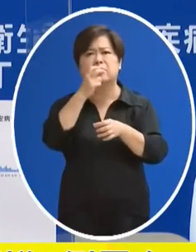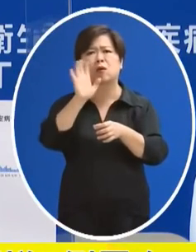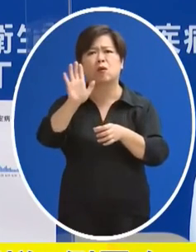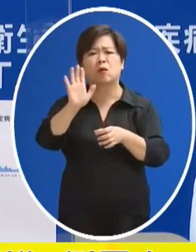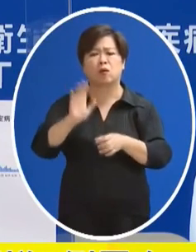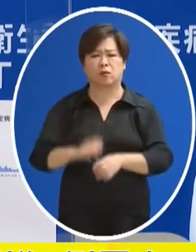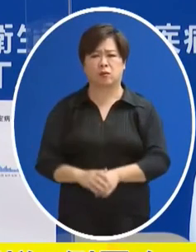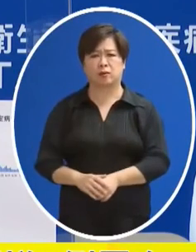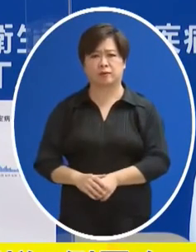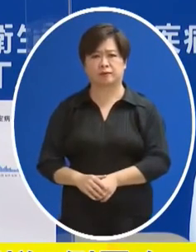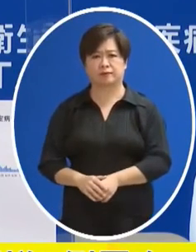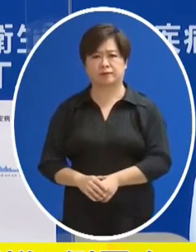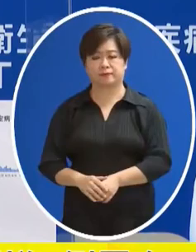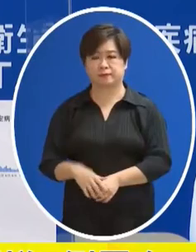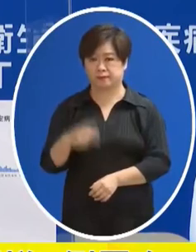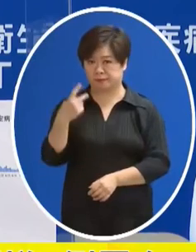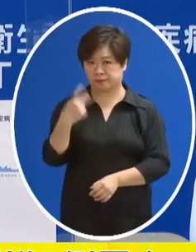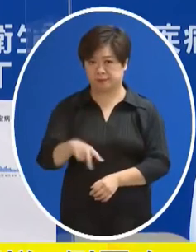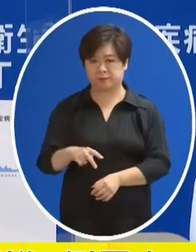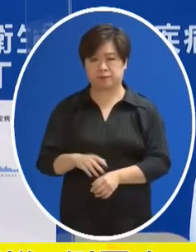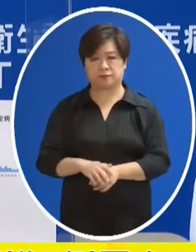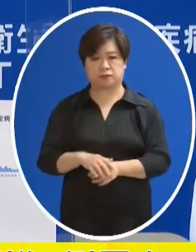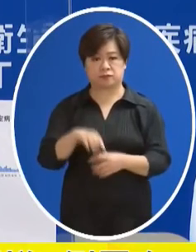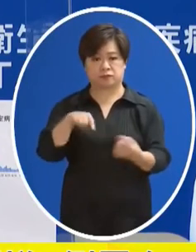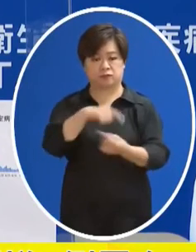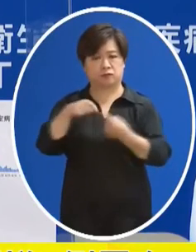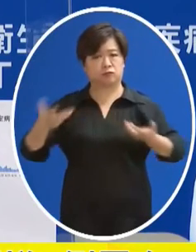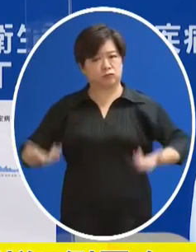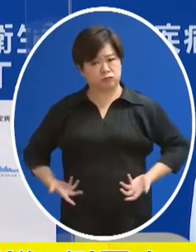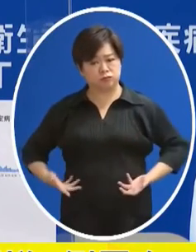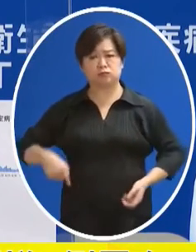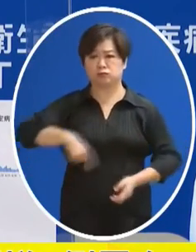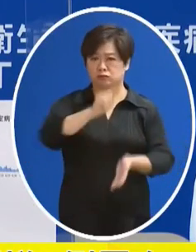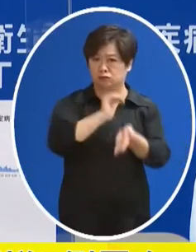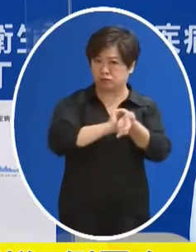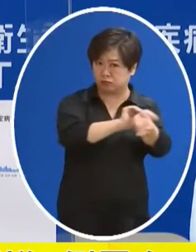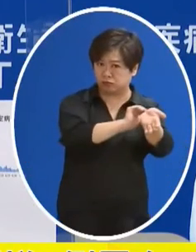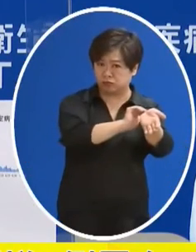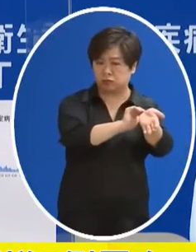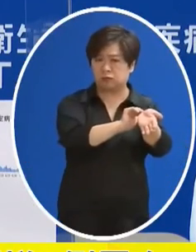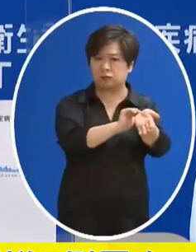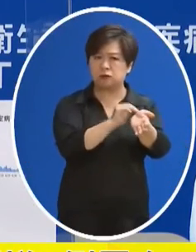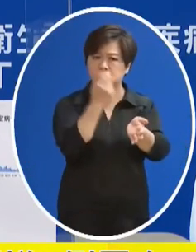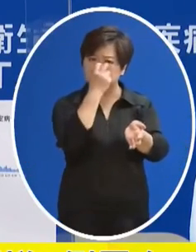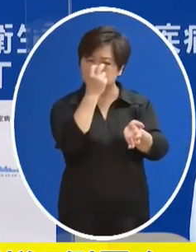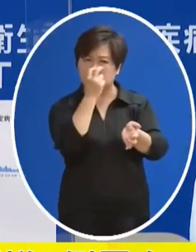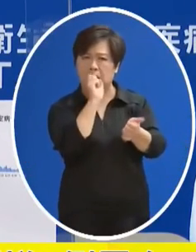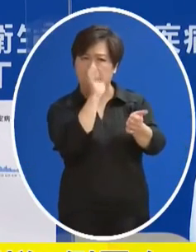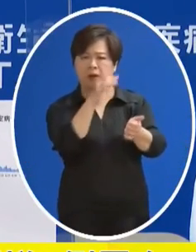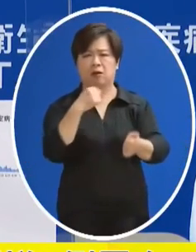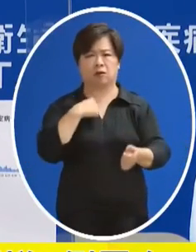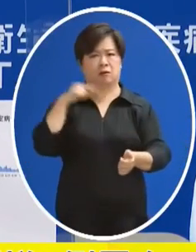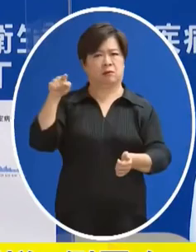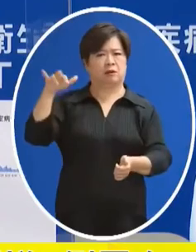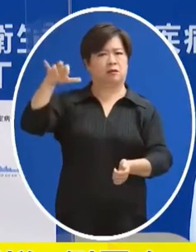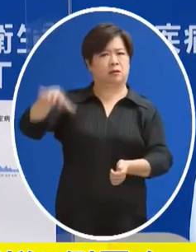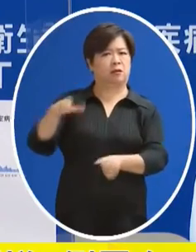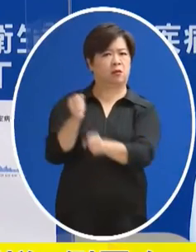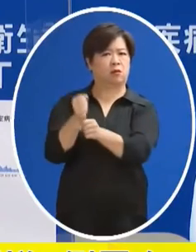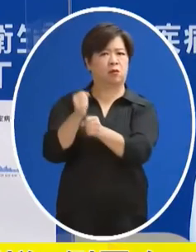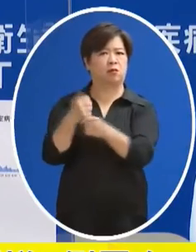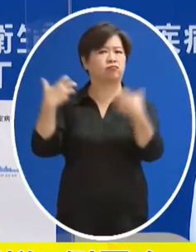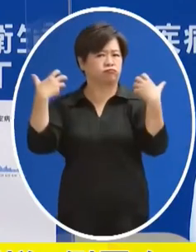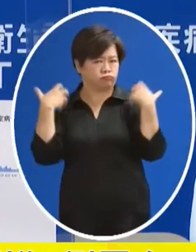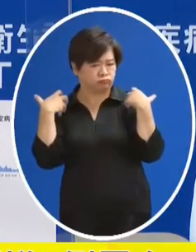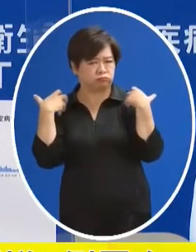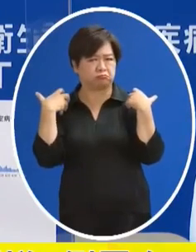轮休的时候，好，那会到可以去就医，然后 跟他讲，就是说我们是第一线的检疫的工作